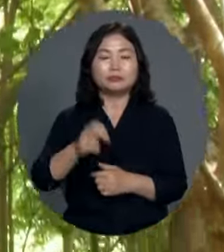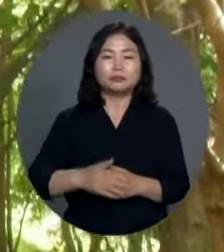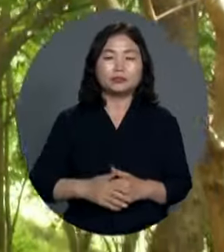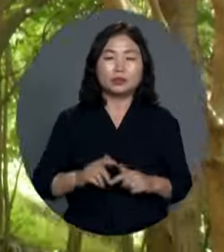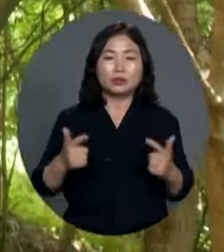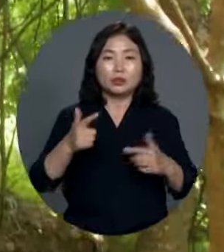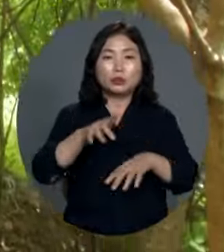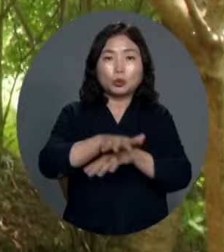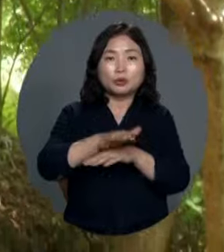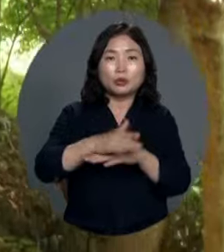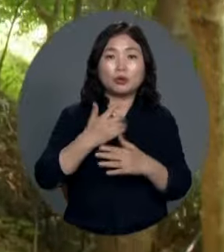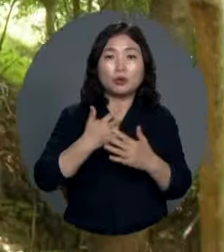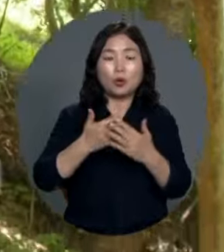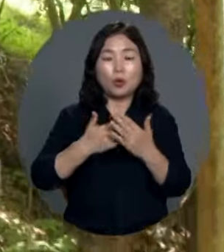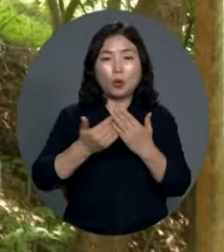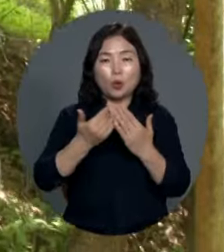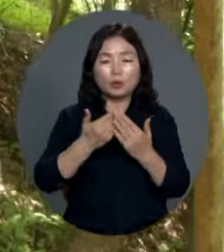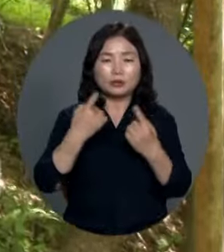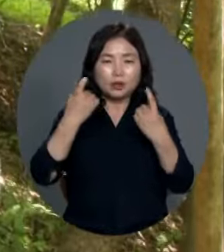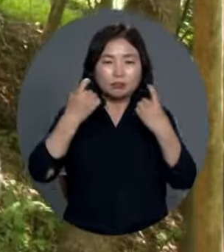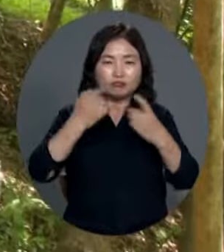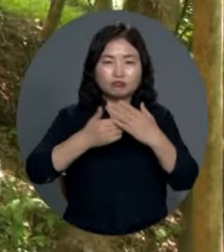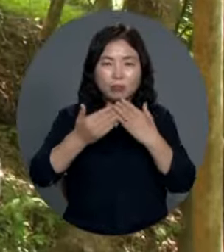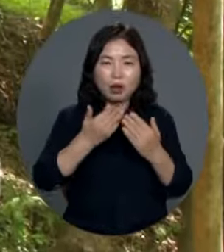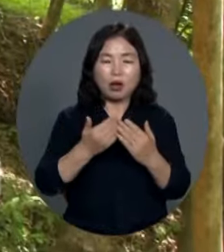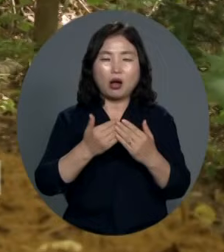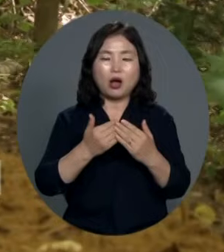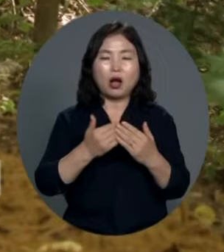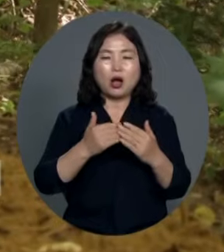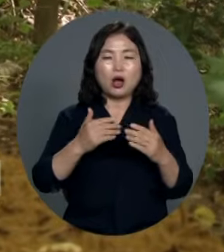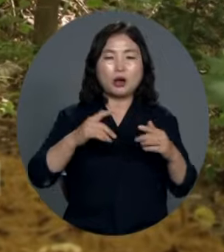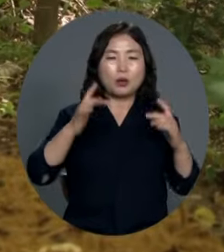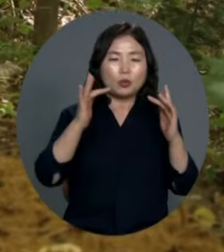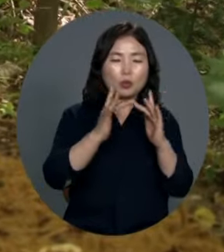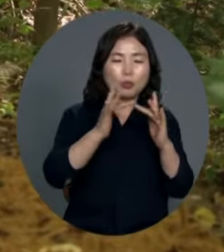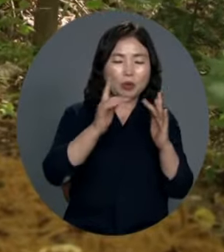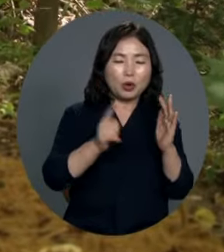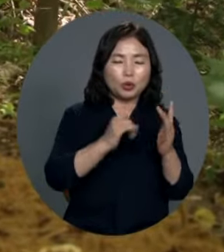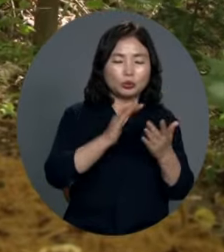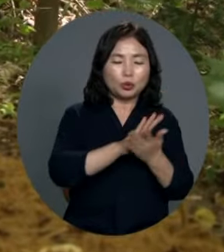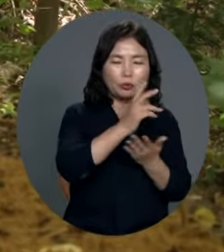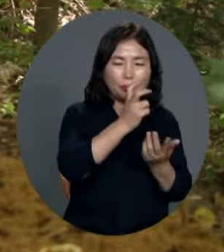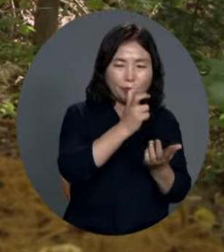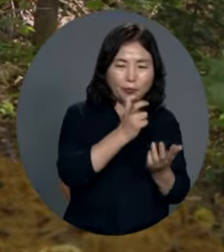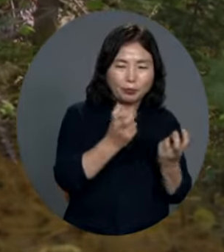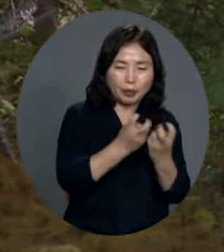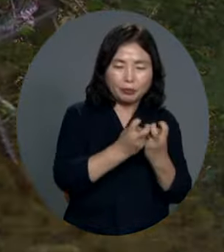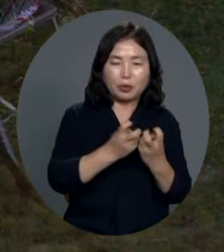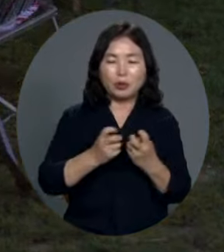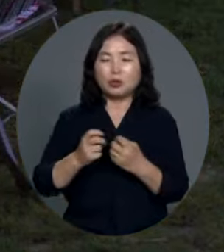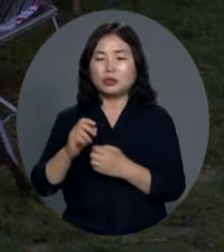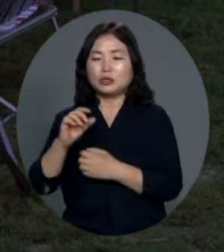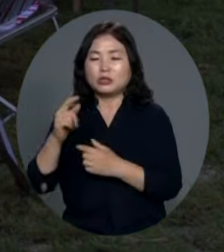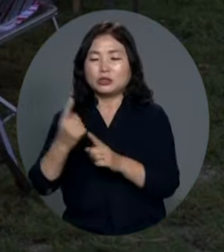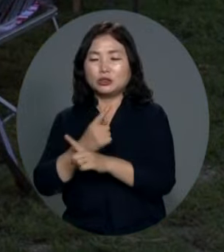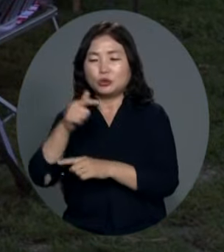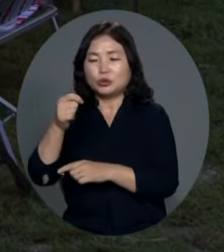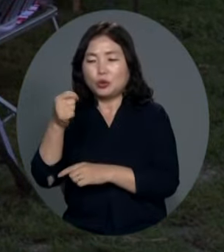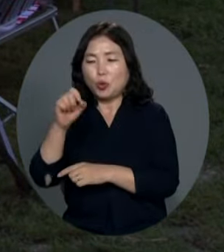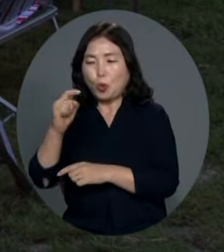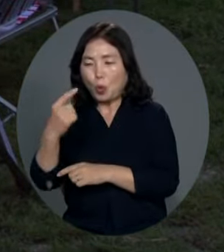다양한 농촌 관광 상품은 여행 플랫폼 노는 법과 치유농업 포털인 치유농업 온에서 확인할 수